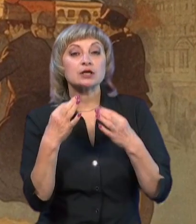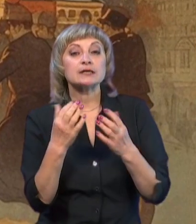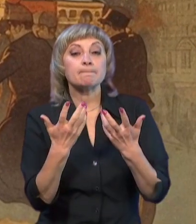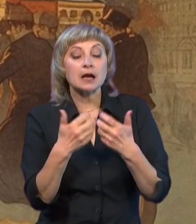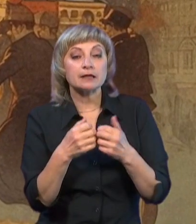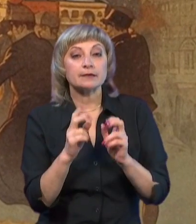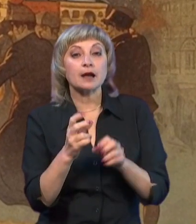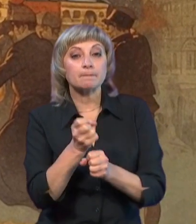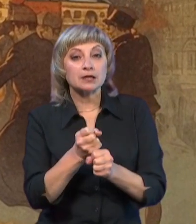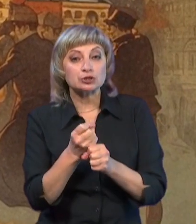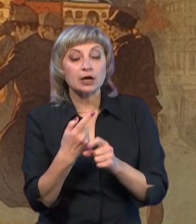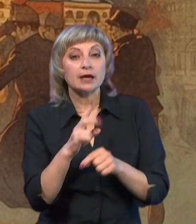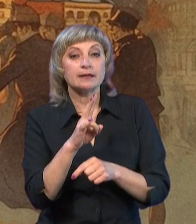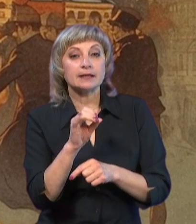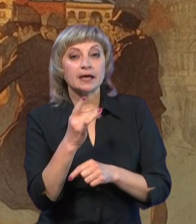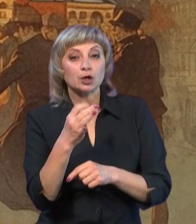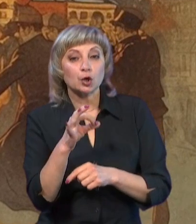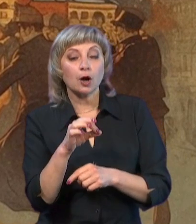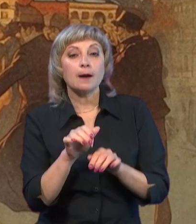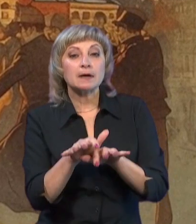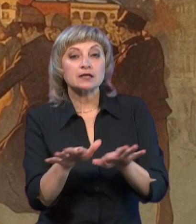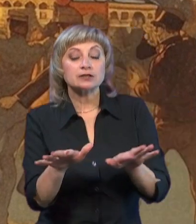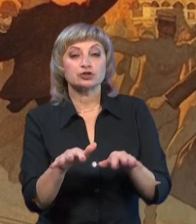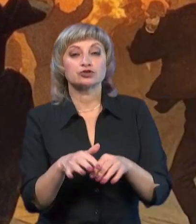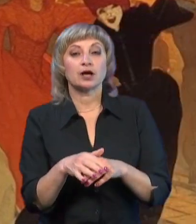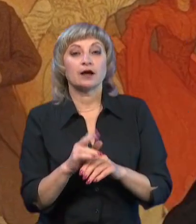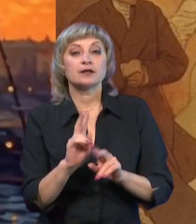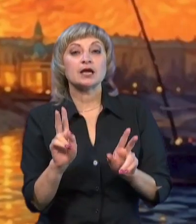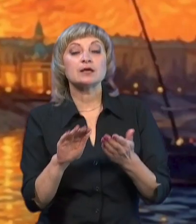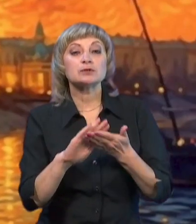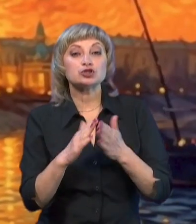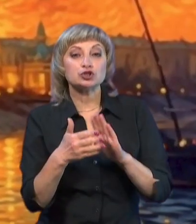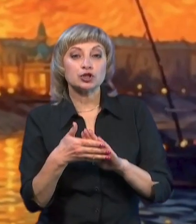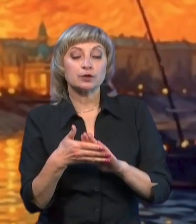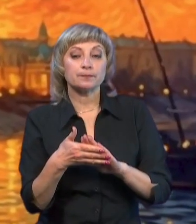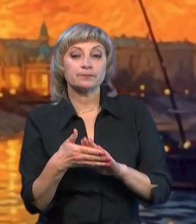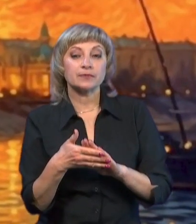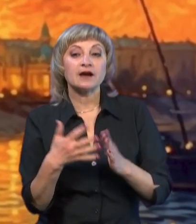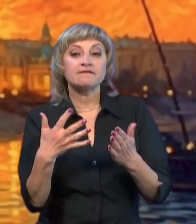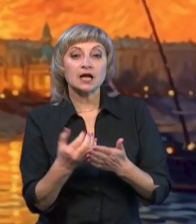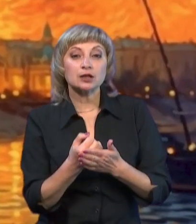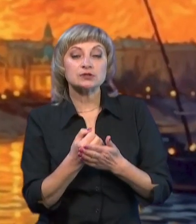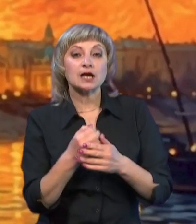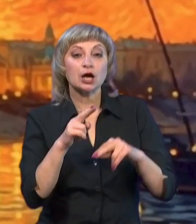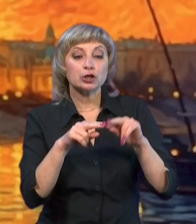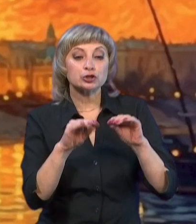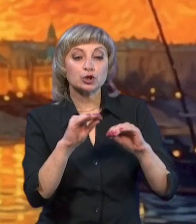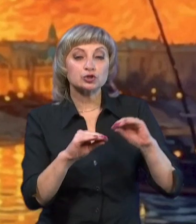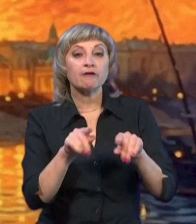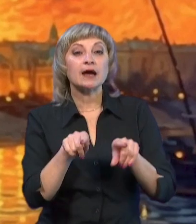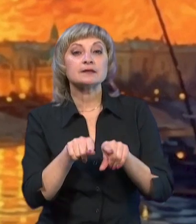як працює ця нейромережа Midjourney, яким чином вдалося от сконструювати ці